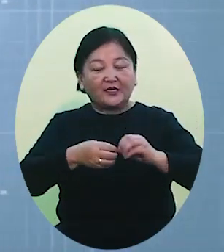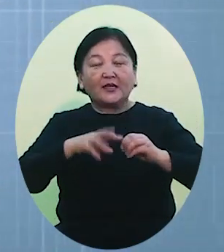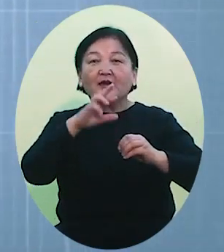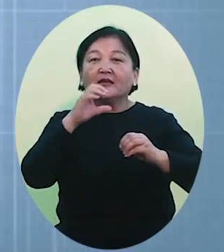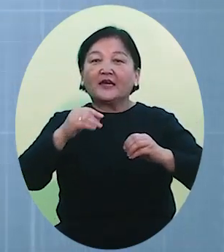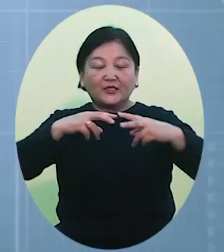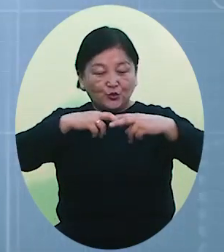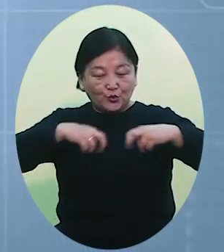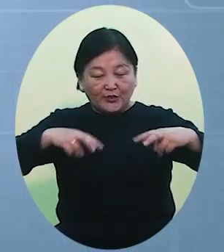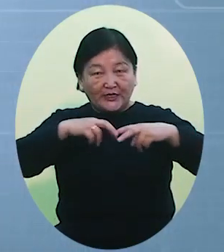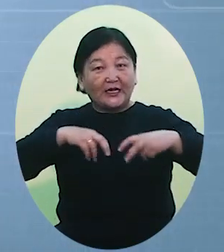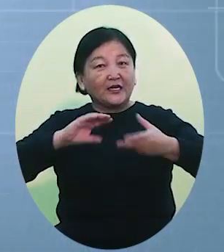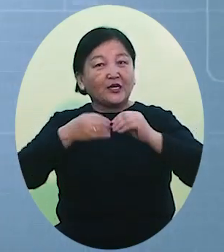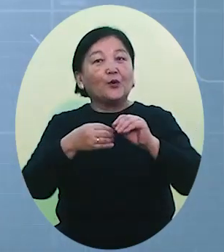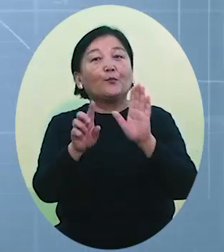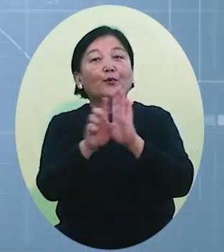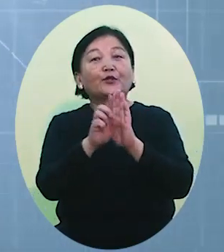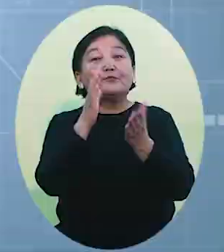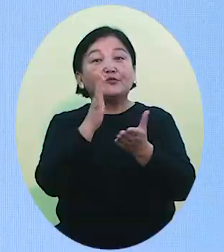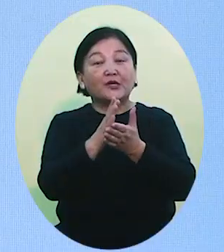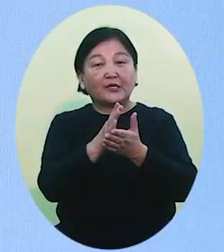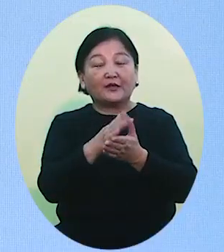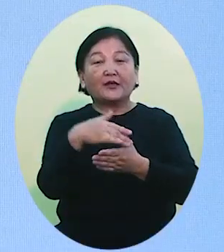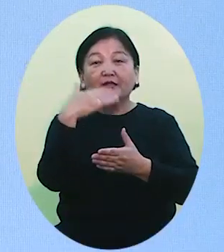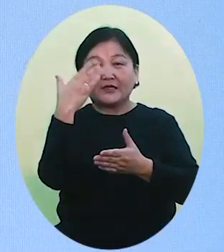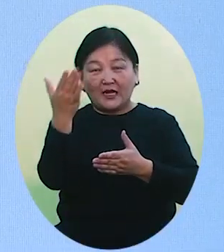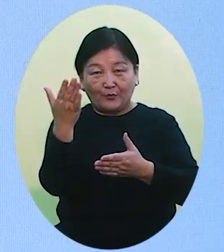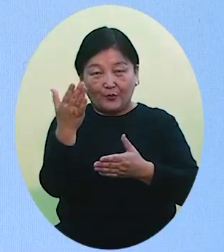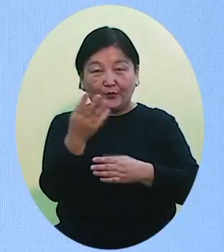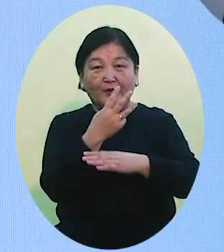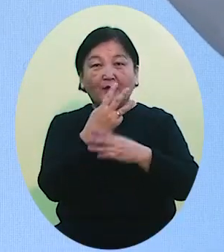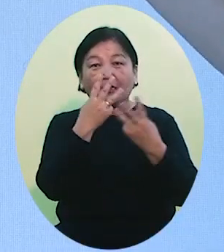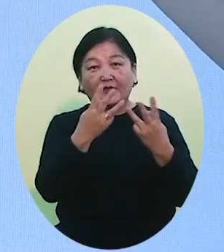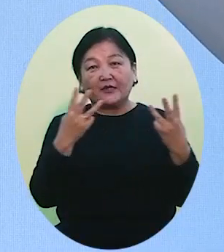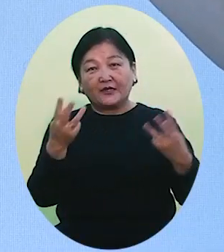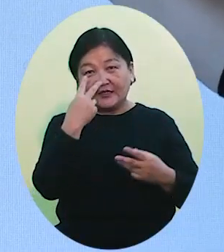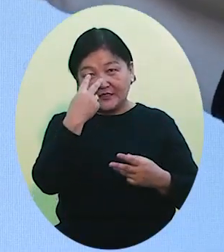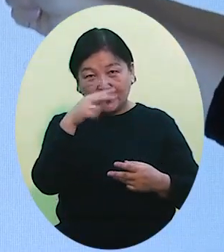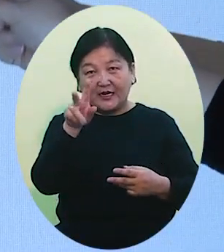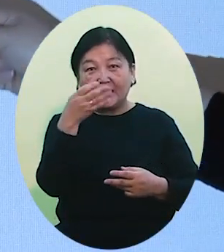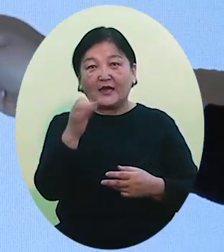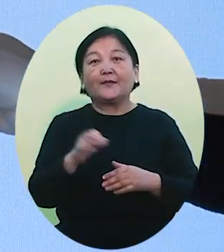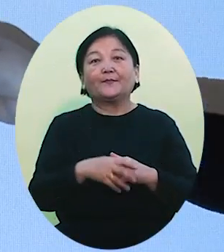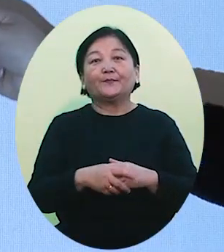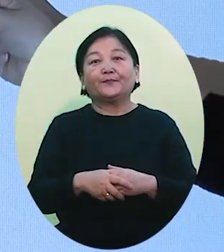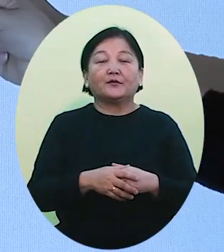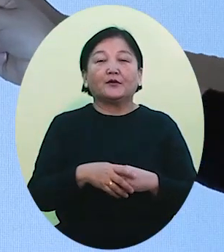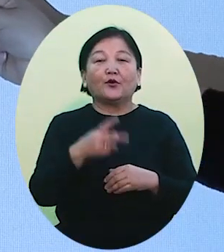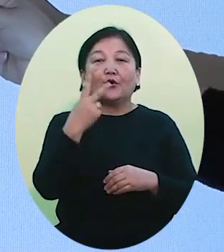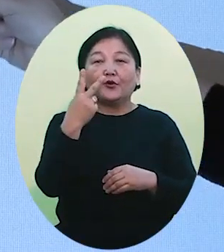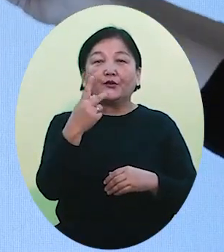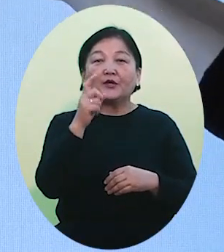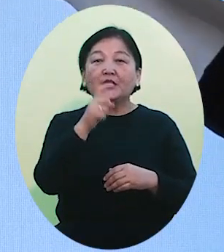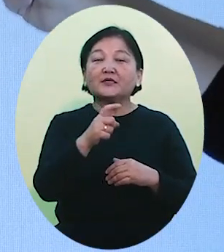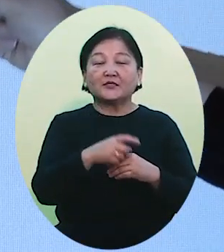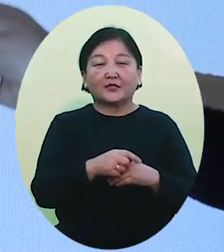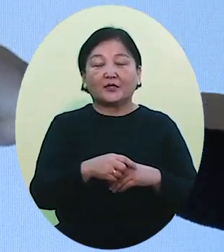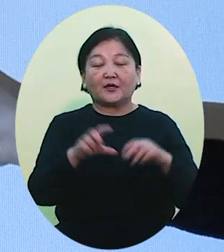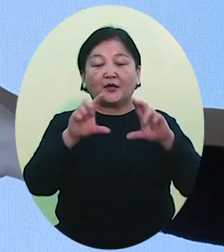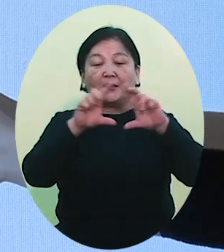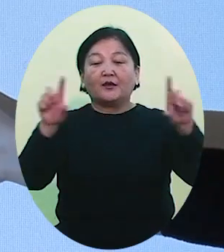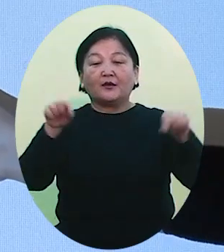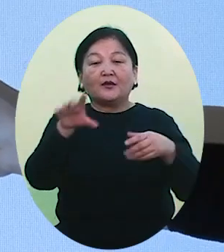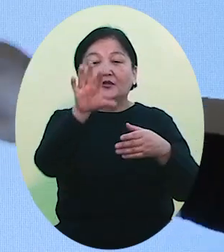хичээлүүдээр ашиглах боломжтой байдаг. За энэ жишээ нь би 2x гэсэн функцийн графикийг сонгож авлаа. Тэгэд координатын ихийг дайрсан шууд